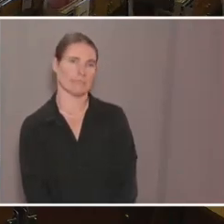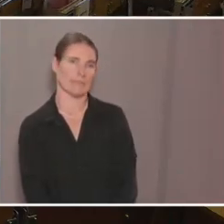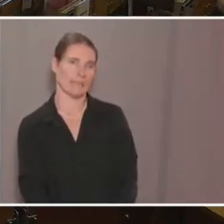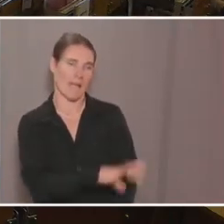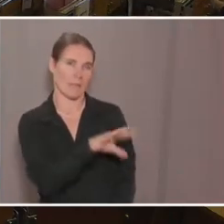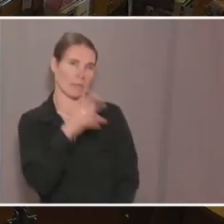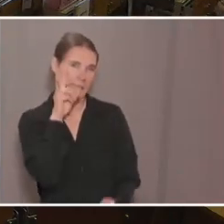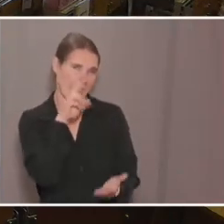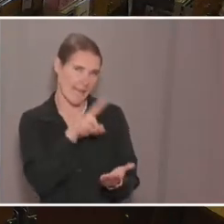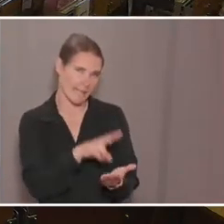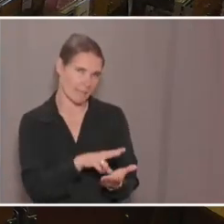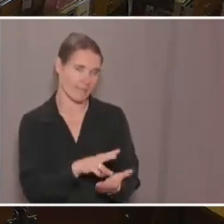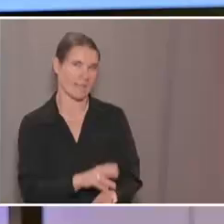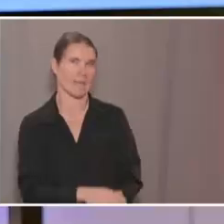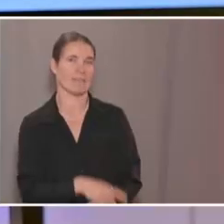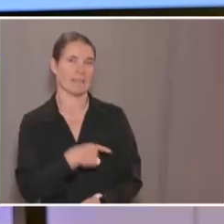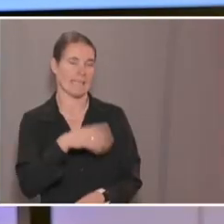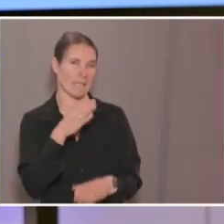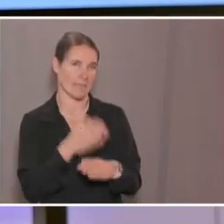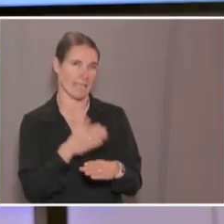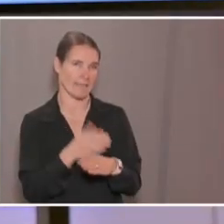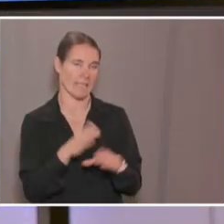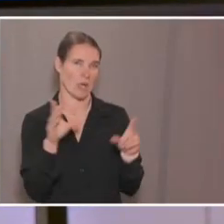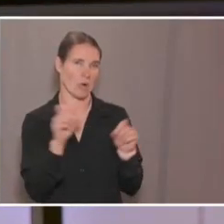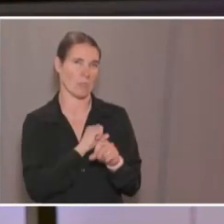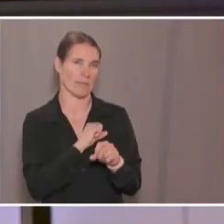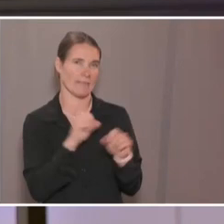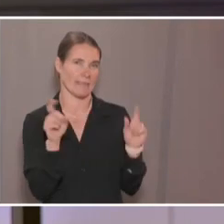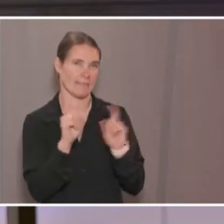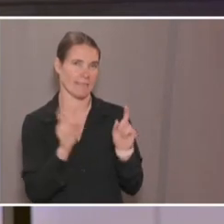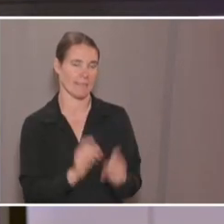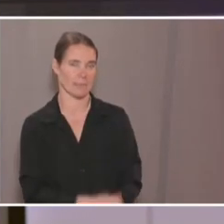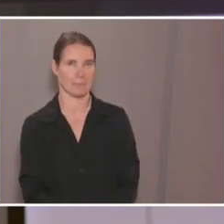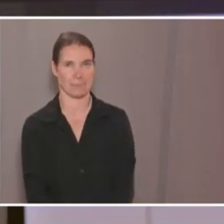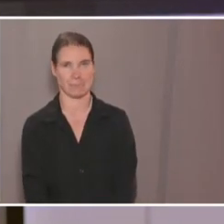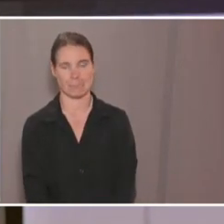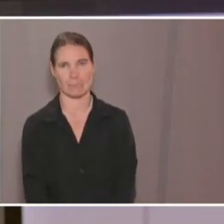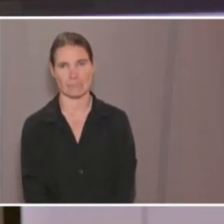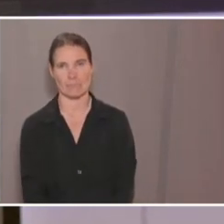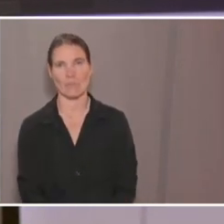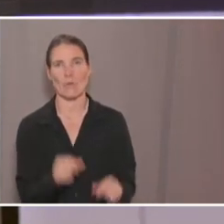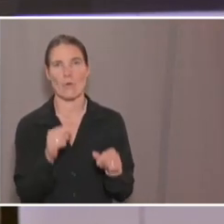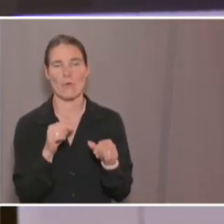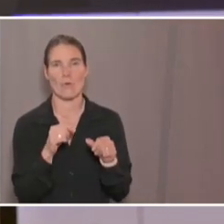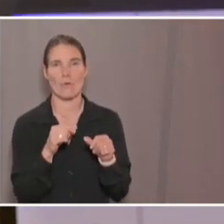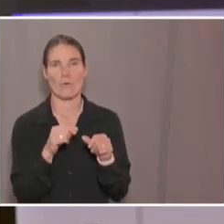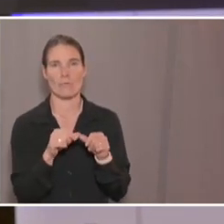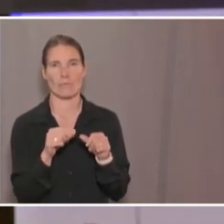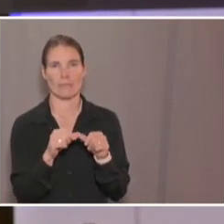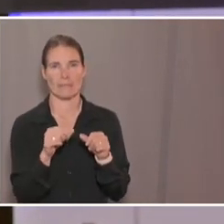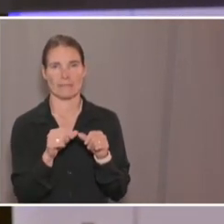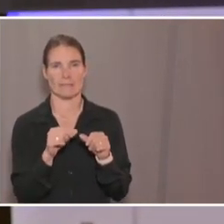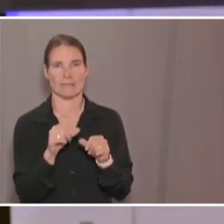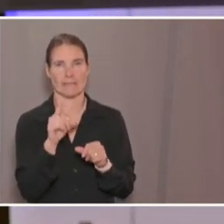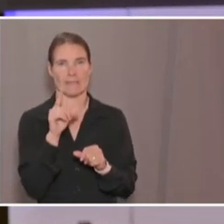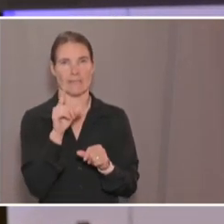erwiesen haben. Und wir sind jetzt fast am Ende der Geburtstagsfeier angekommen. Ich sage fast, weil mir nur noch ein paar wenige Dinge bleiben. Es bleibt